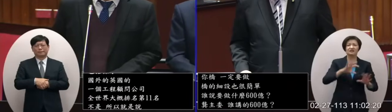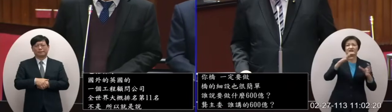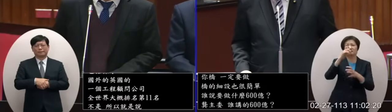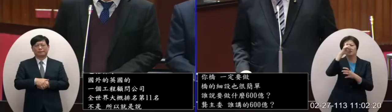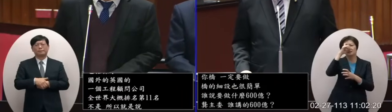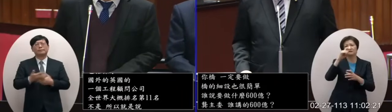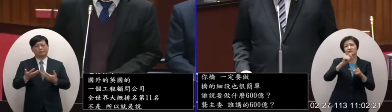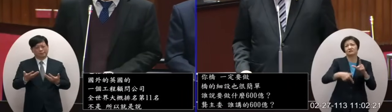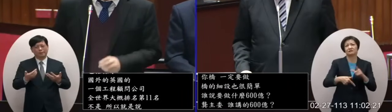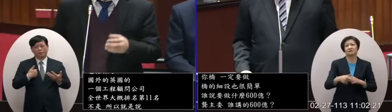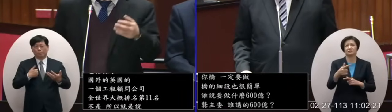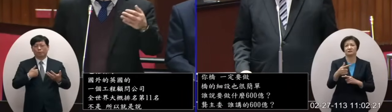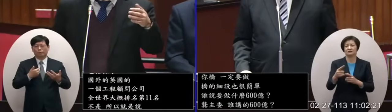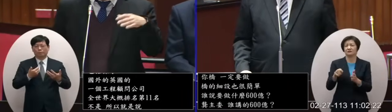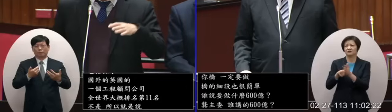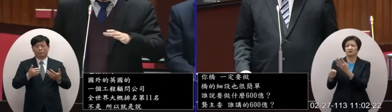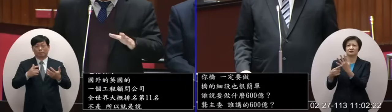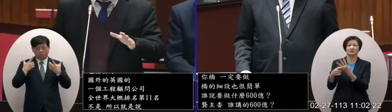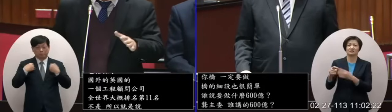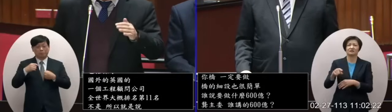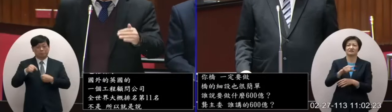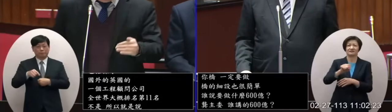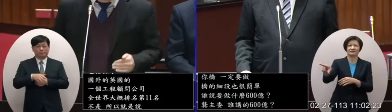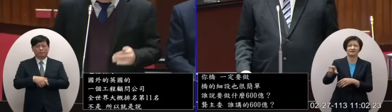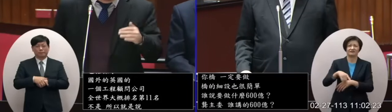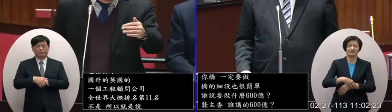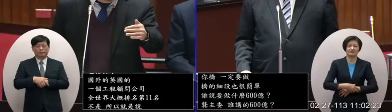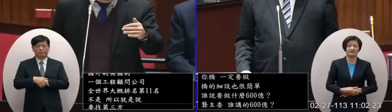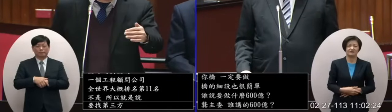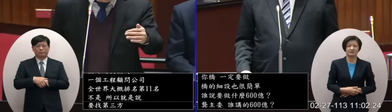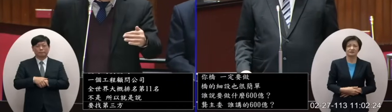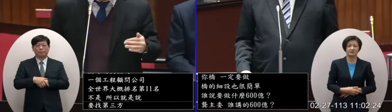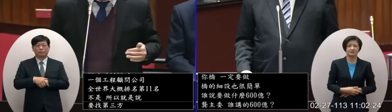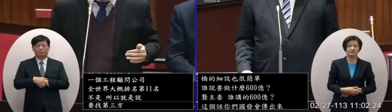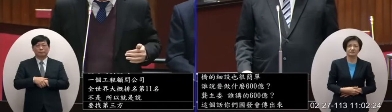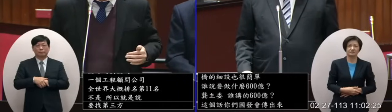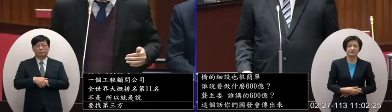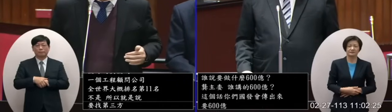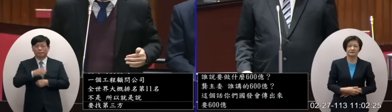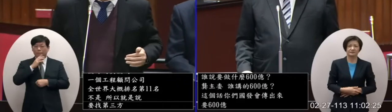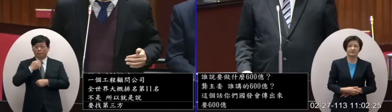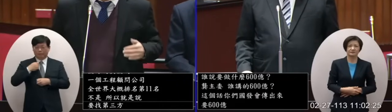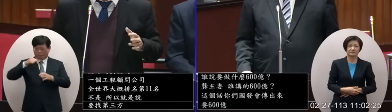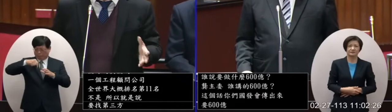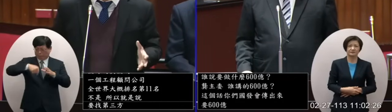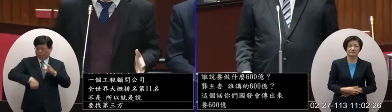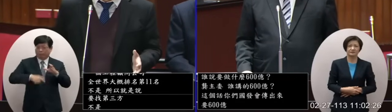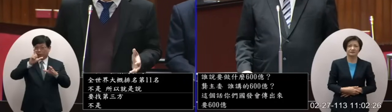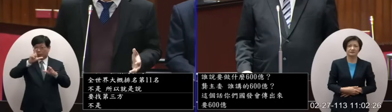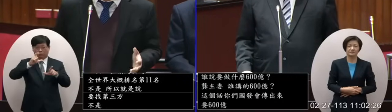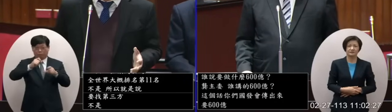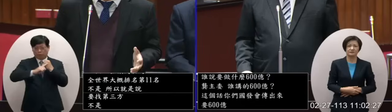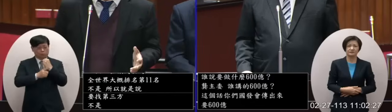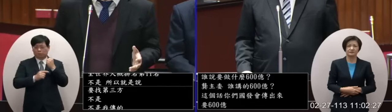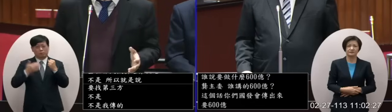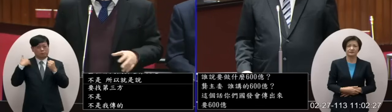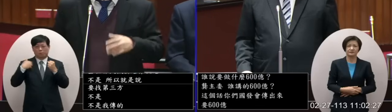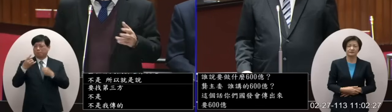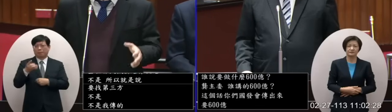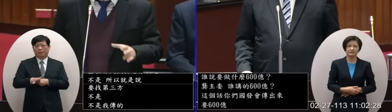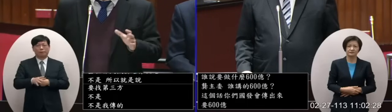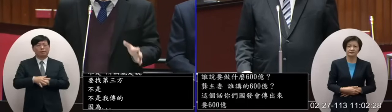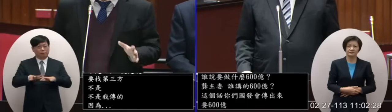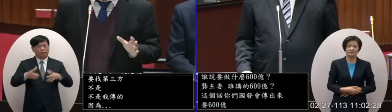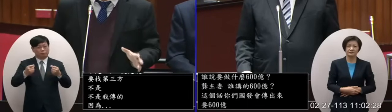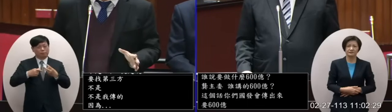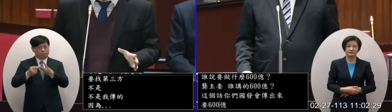以 你比你专业吧？ 所以因为他那个因为深到60公尺，那个是我们没有做过的，所以这